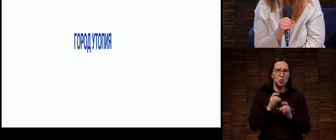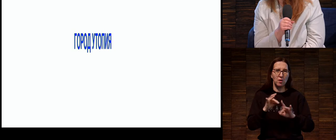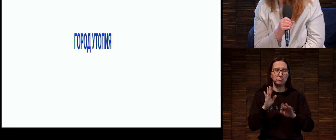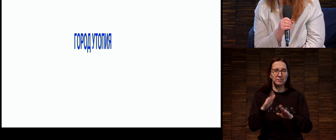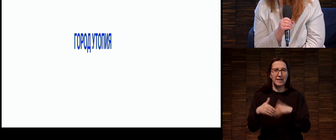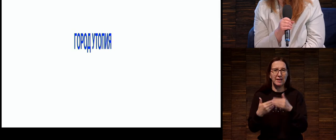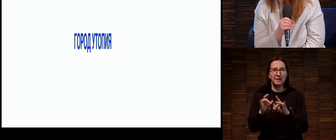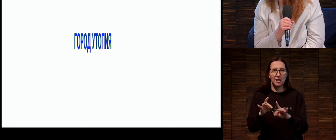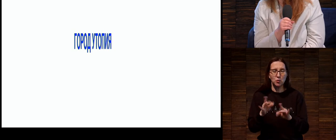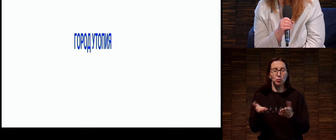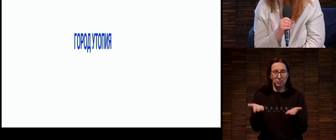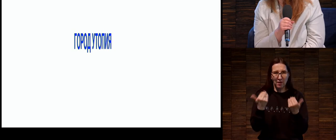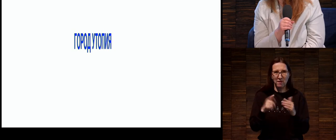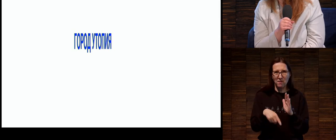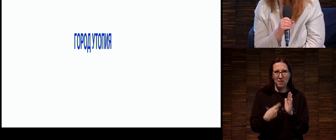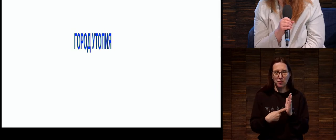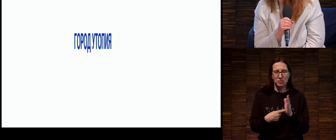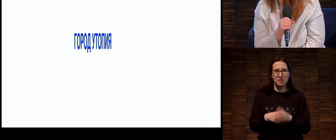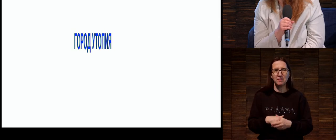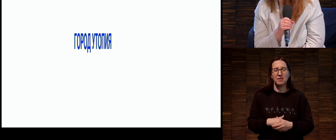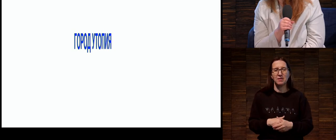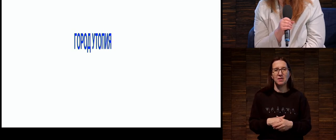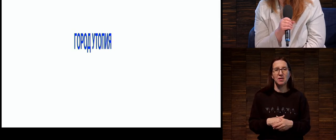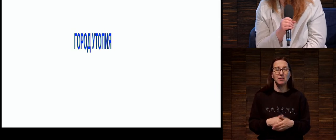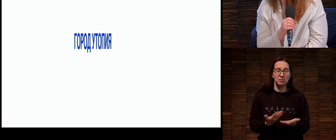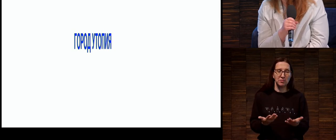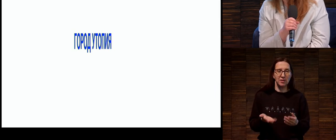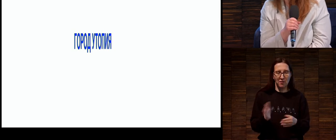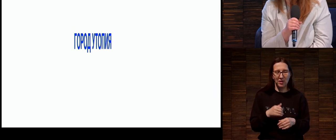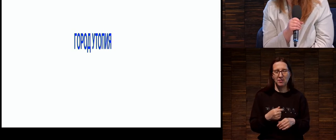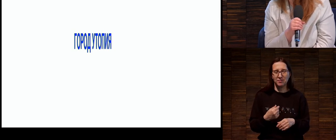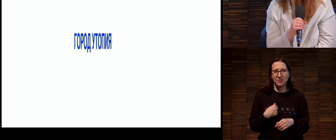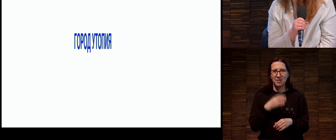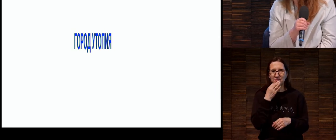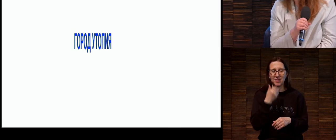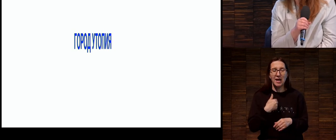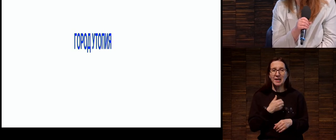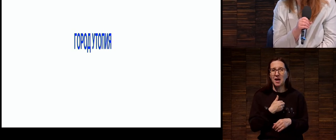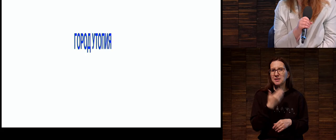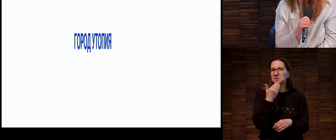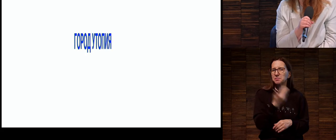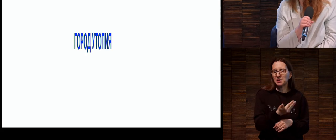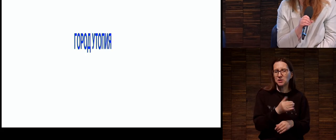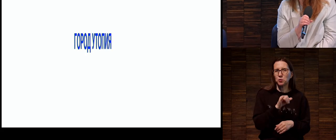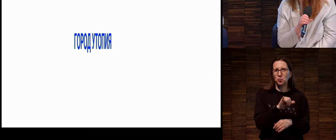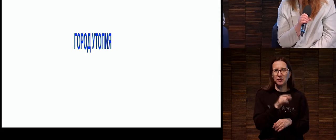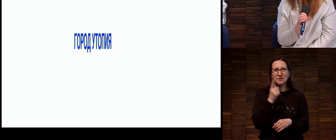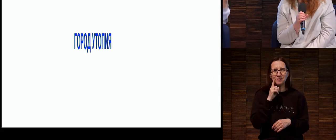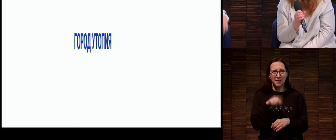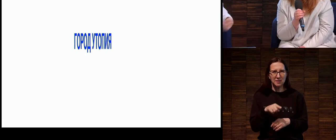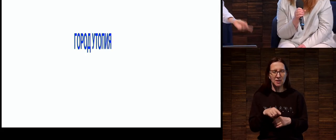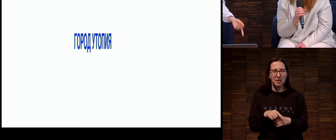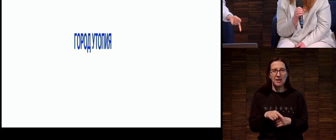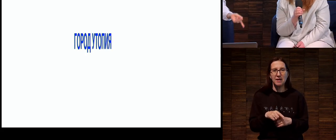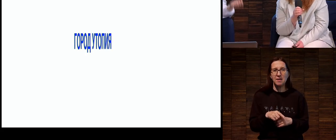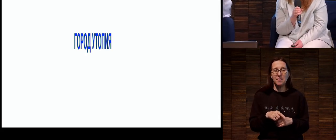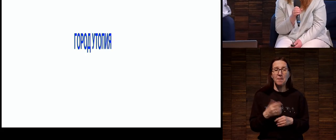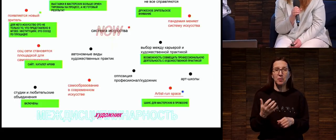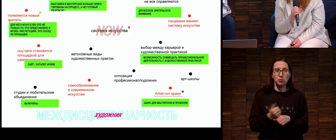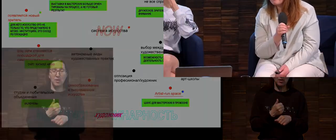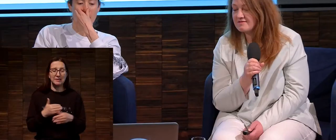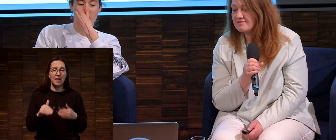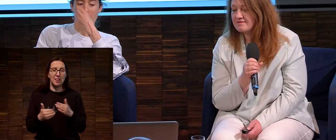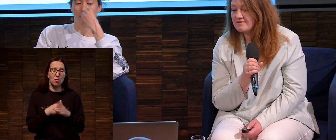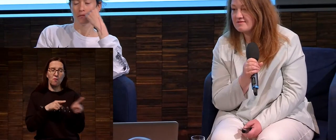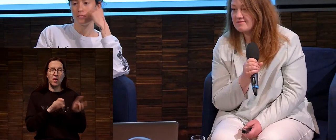про... Давай вопрос чуть-чуть, диалог, да? Был бы неплохо. Да, да, но мне захотелось просто спросить про... То есть вы этого нового